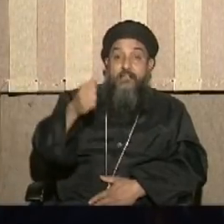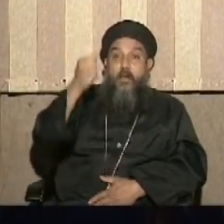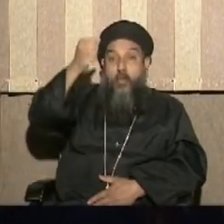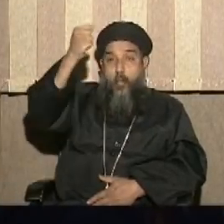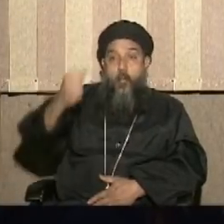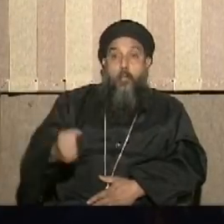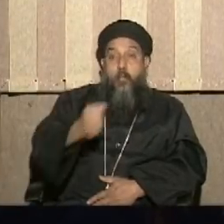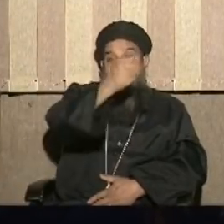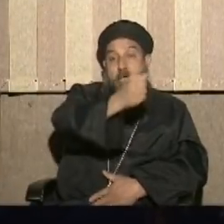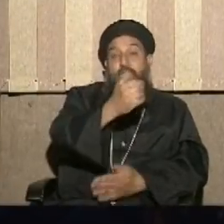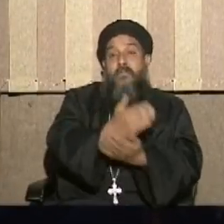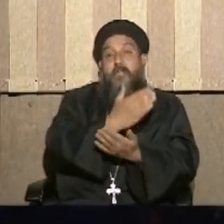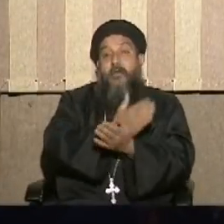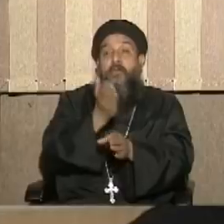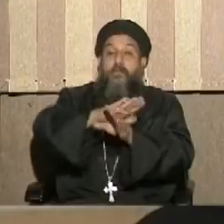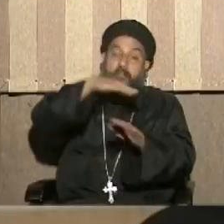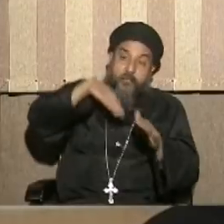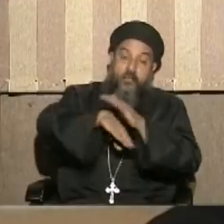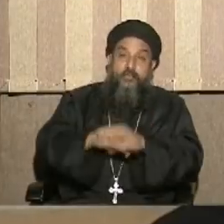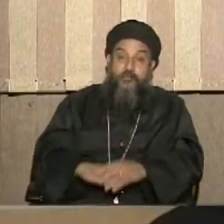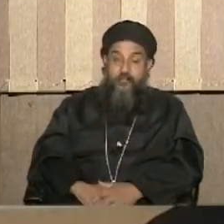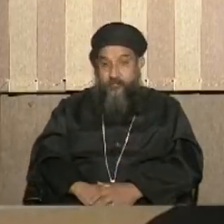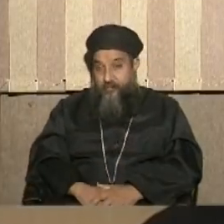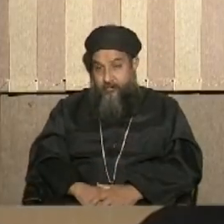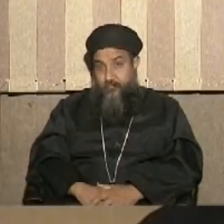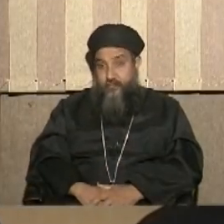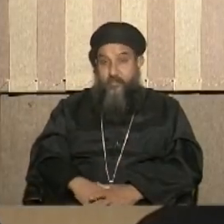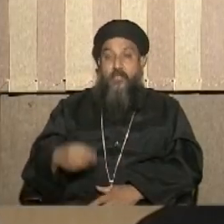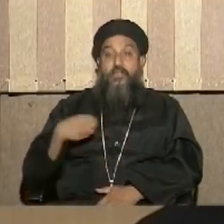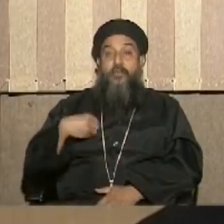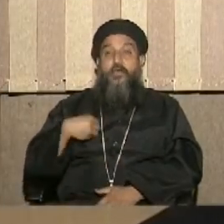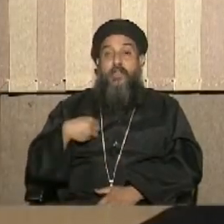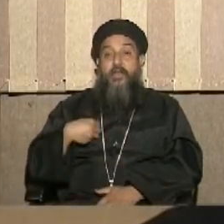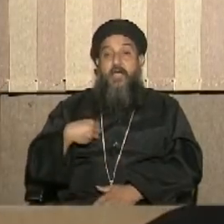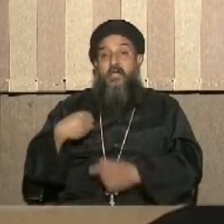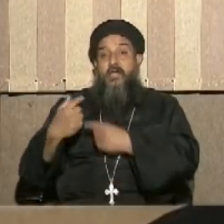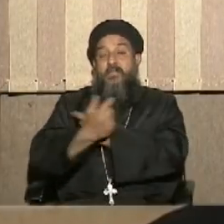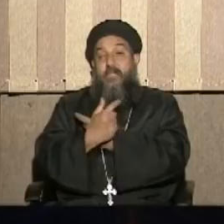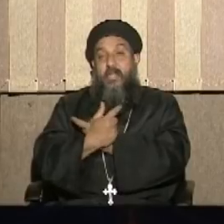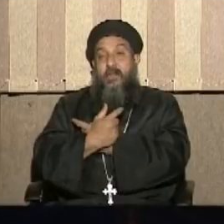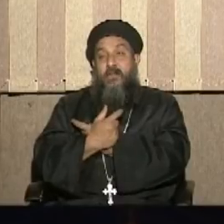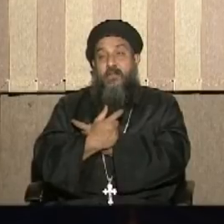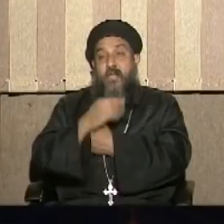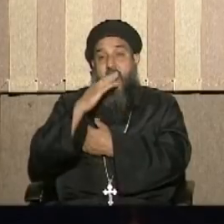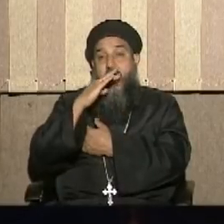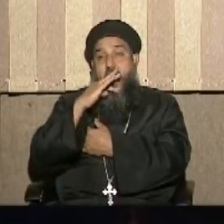عصايته قبل نياحته يا أبي قل لنا كلمة من كلامك الشاهد